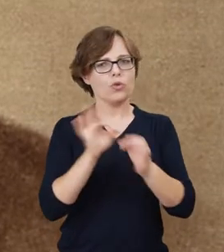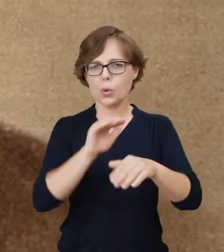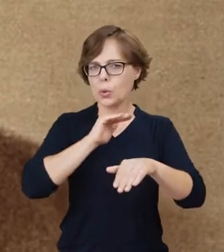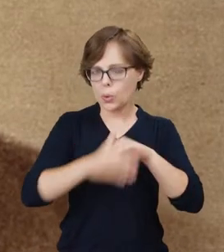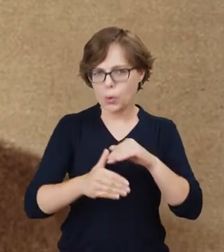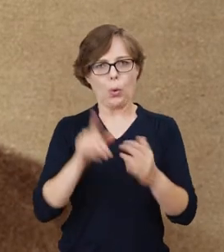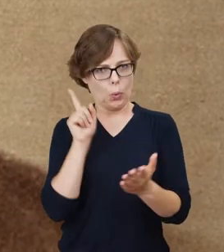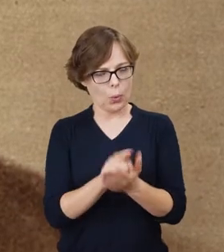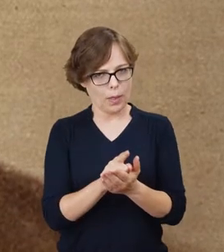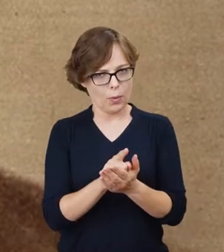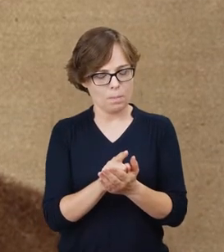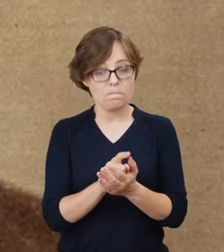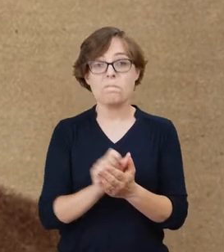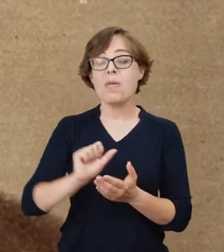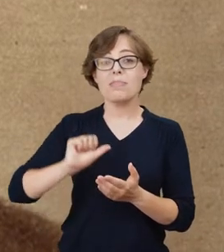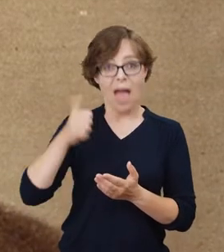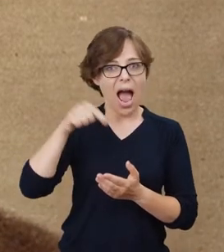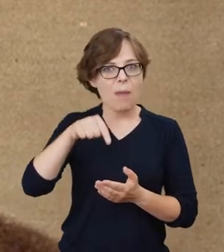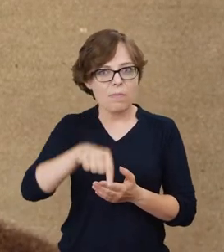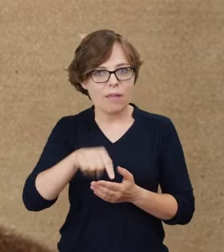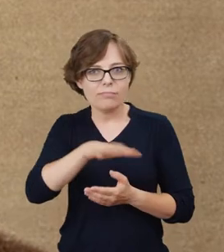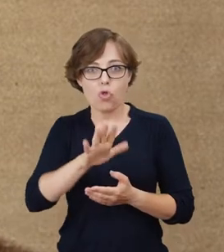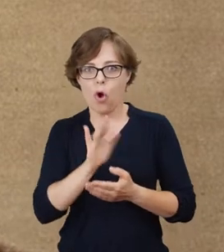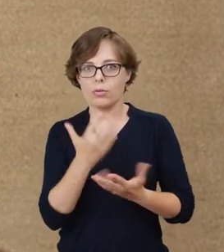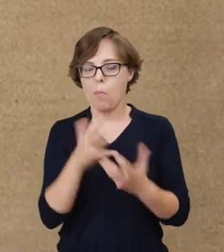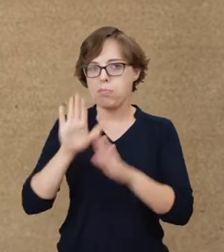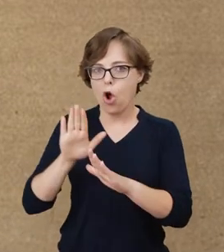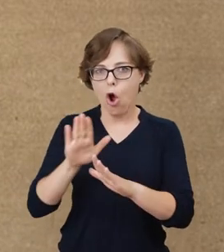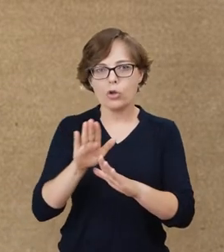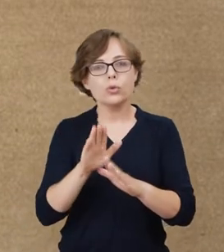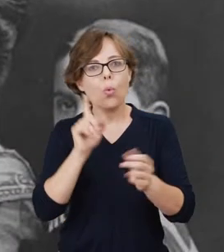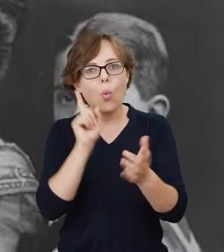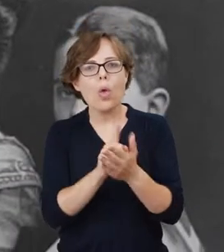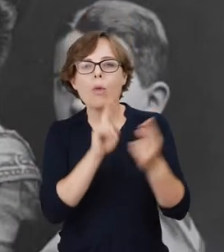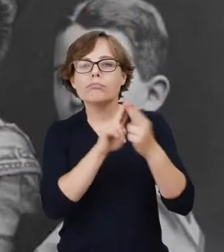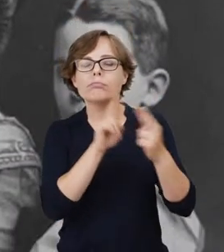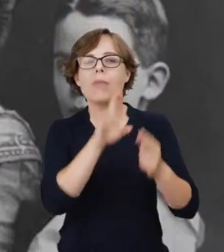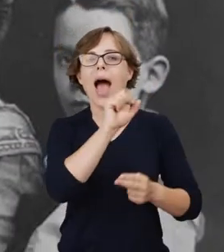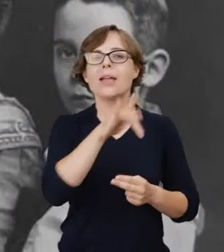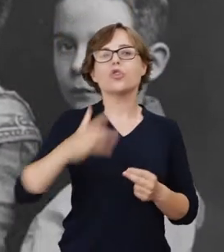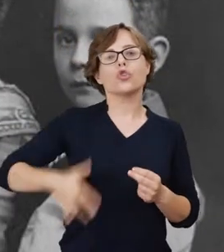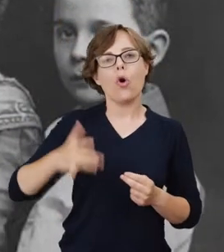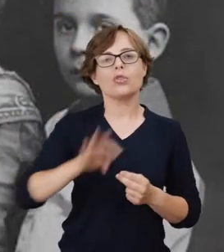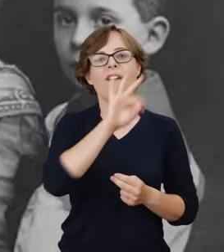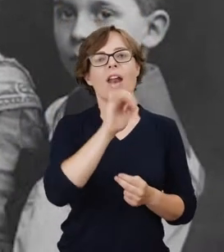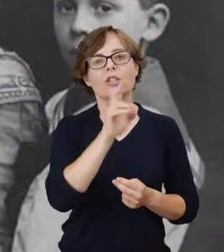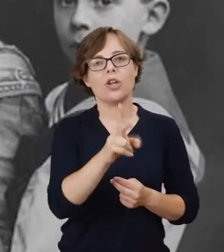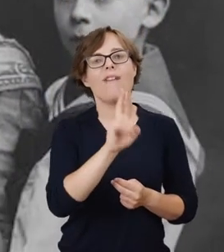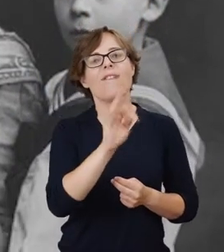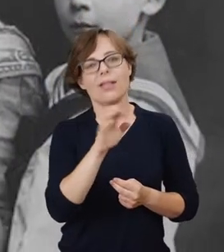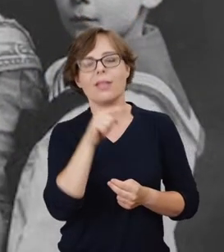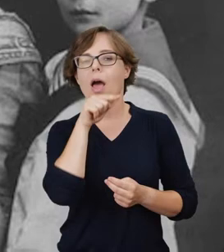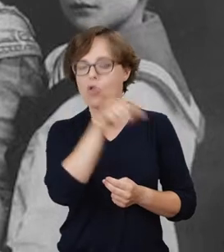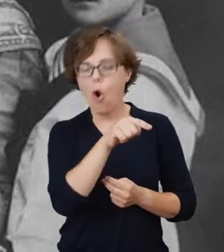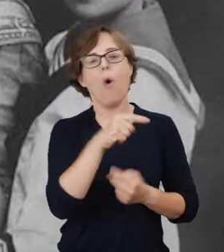że to się udało. Najpierw obrońcy Krzysztoforów znaleźli protektora w postaci arcyksięcia Franciszka Ferdynanda, który powiedział, że